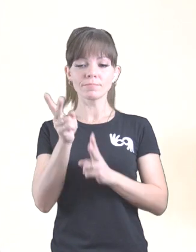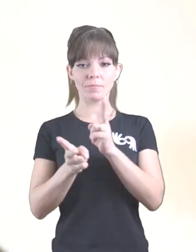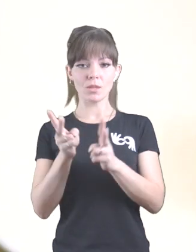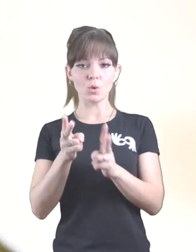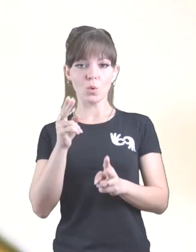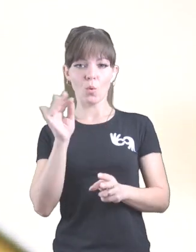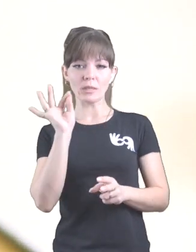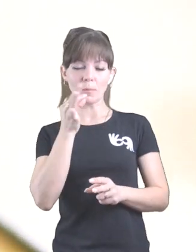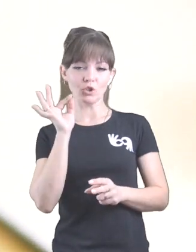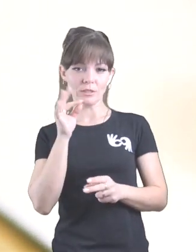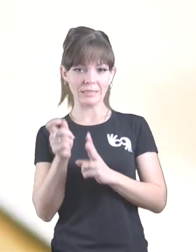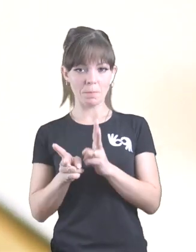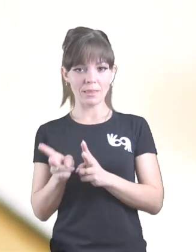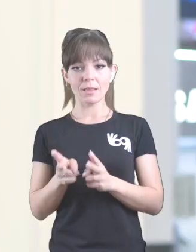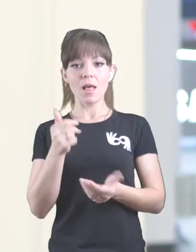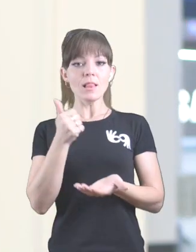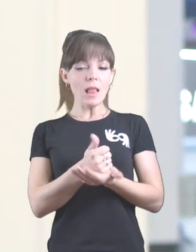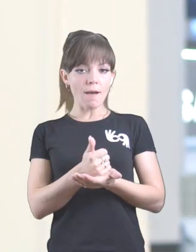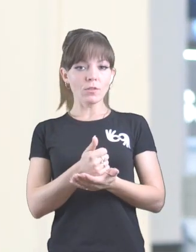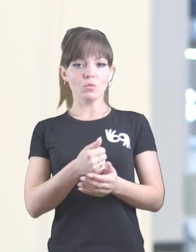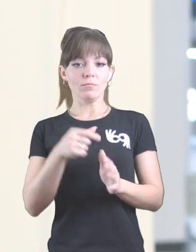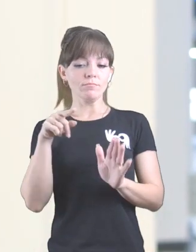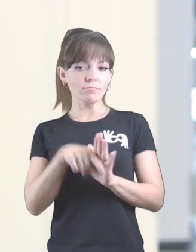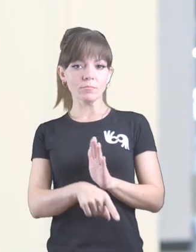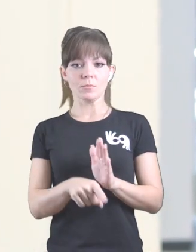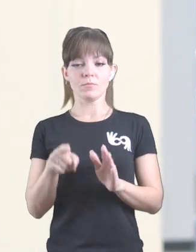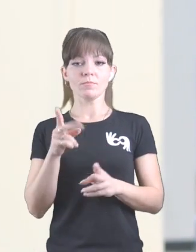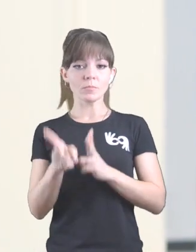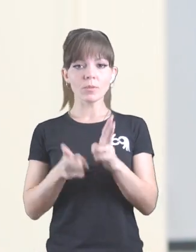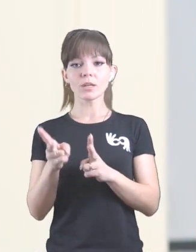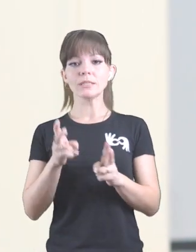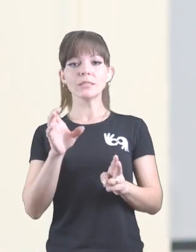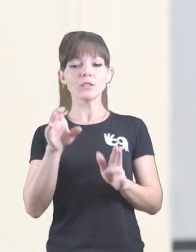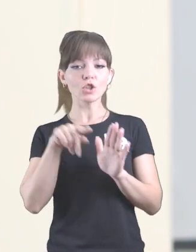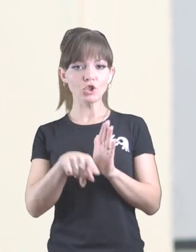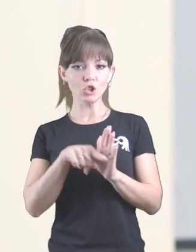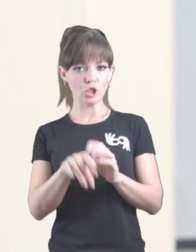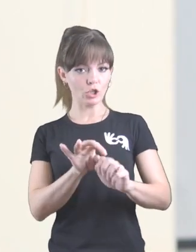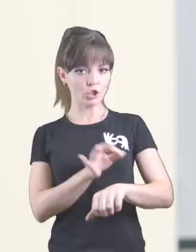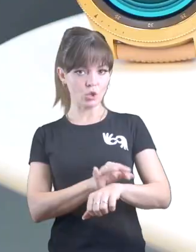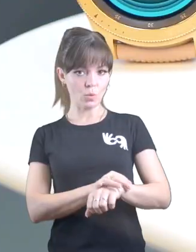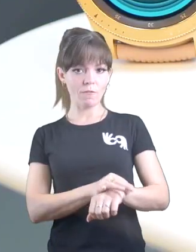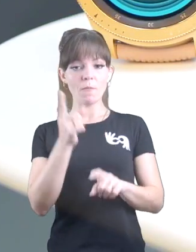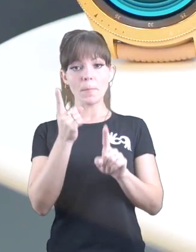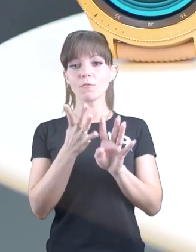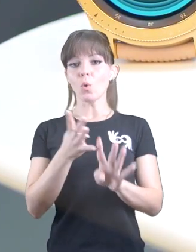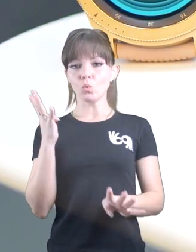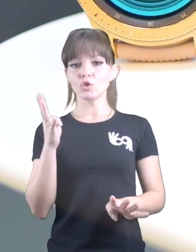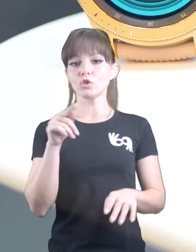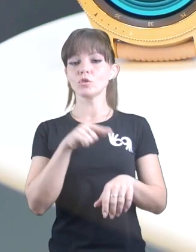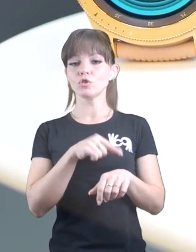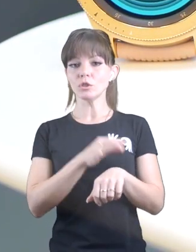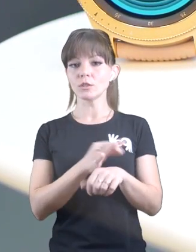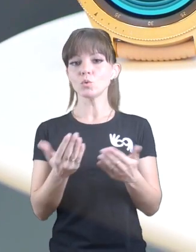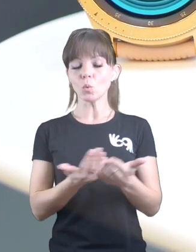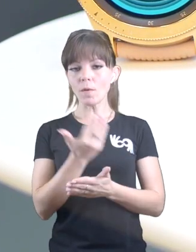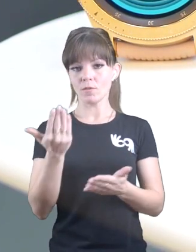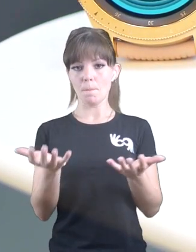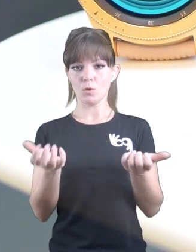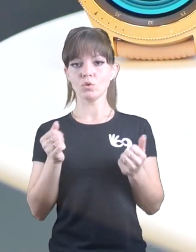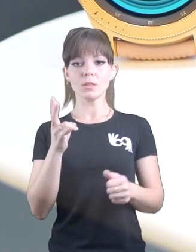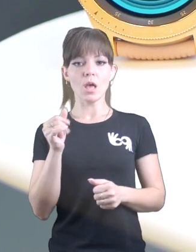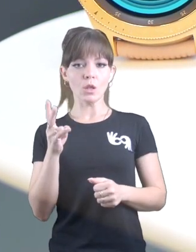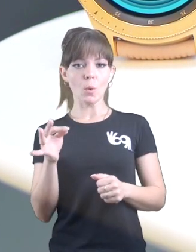привнесли свои косметические изменения. Главную же работу Samsung проделала с начинкой часов. В первую очередь они получили